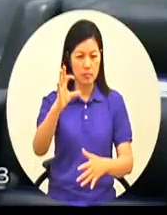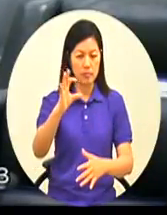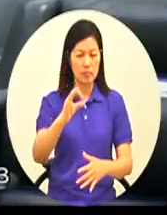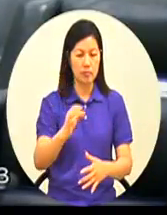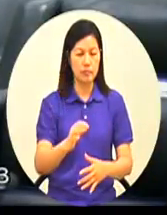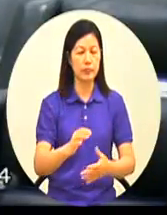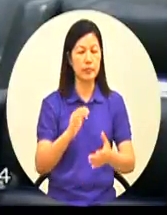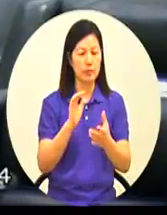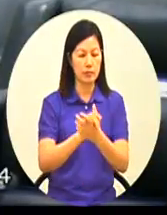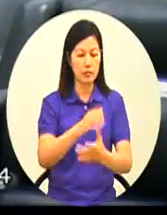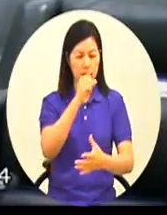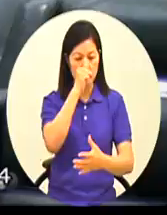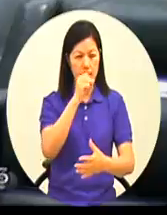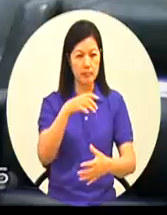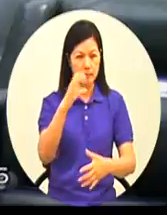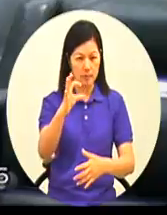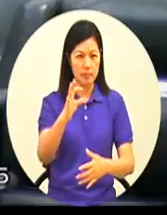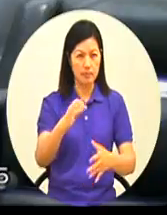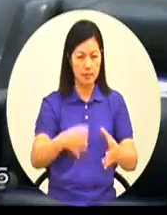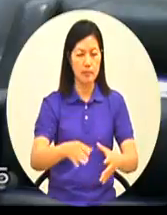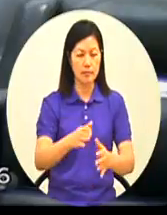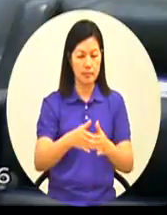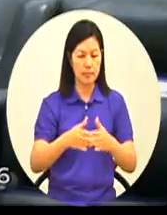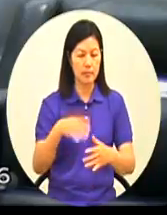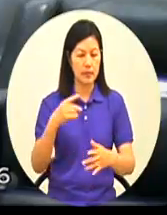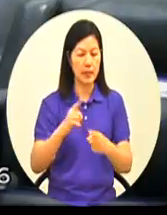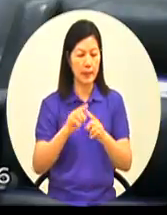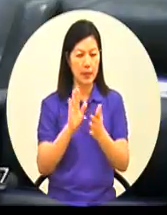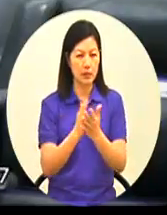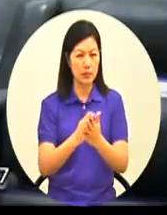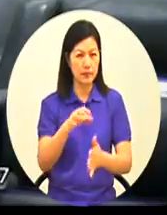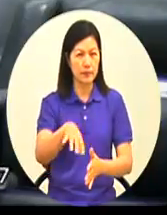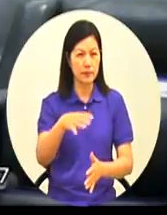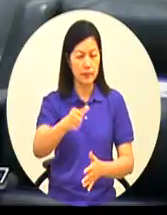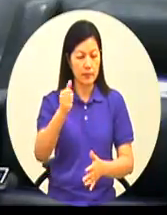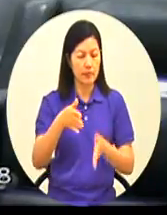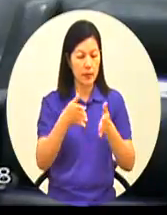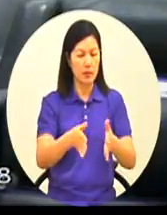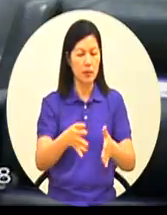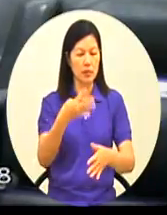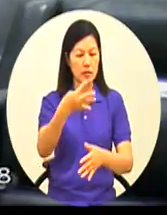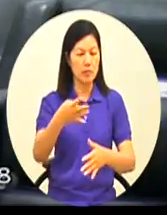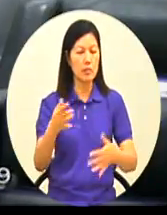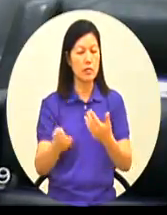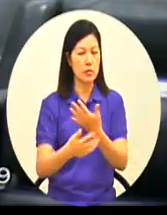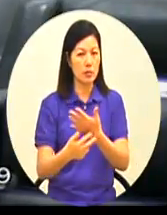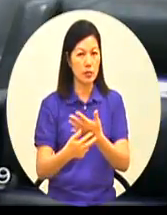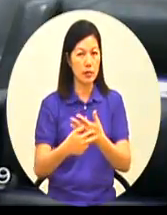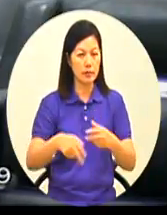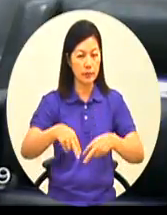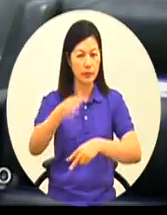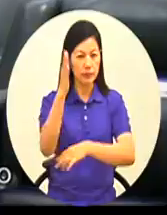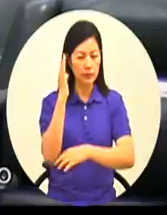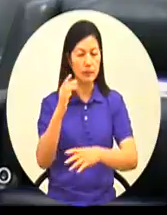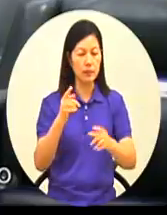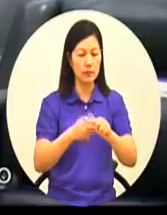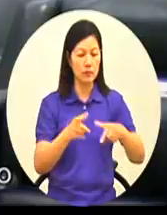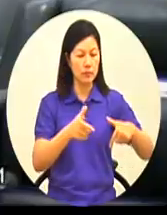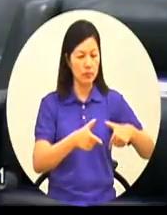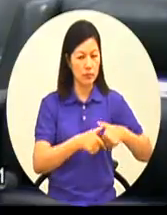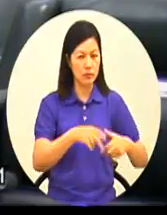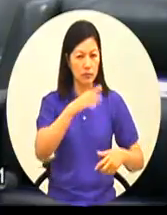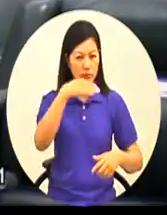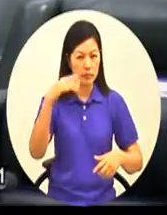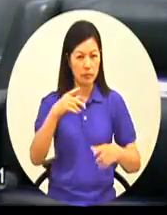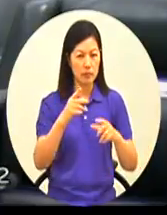会期也有咨询我们的秘书处长就针对我们的四维行政中心，以及我们甚至我们的凤山行政